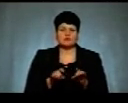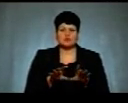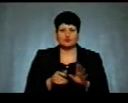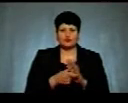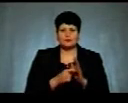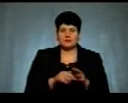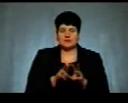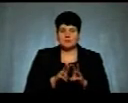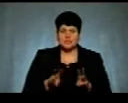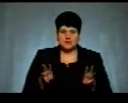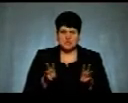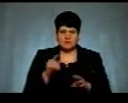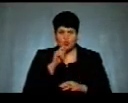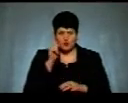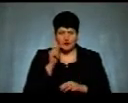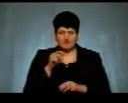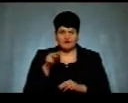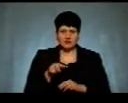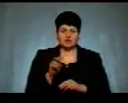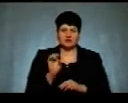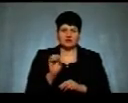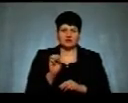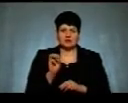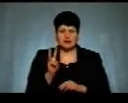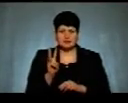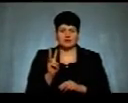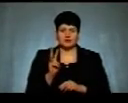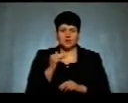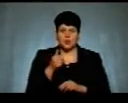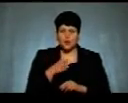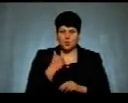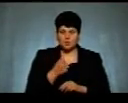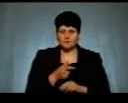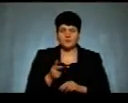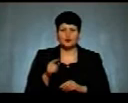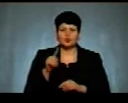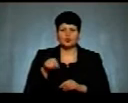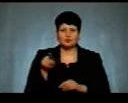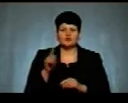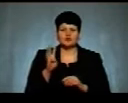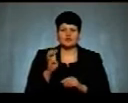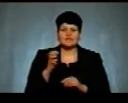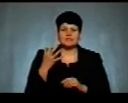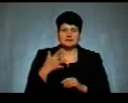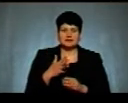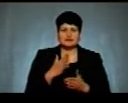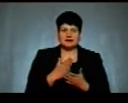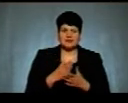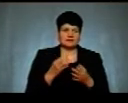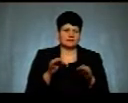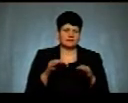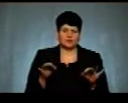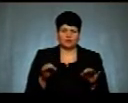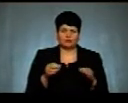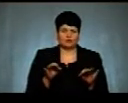Кабінету міністрів України від 2013 року, номер 450, яка є в свободному доступі в